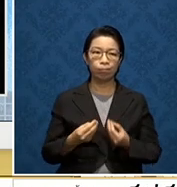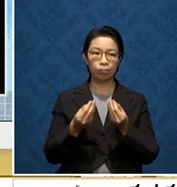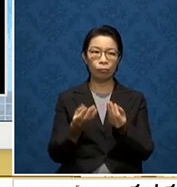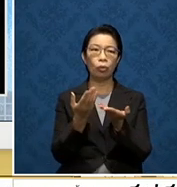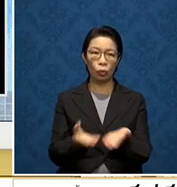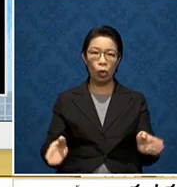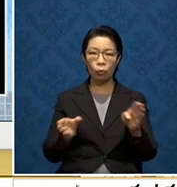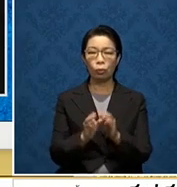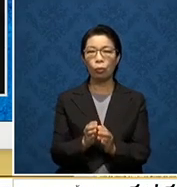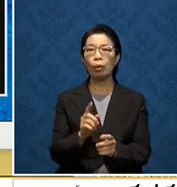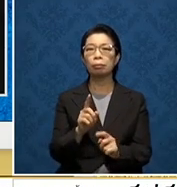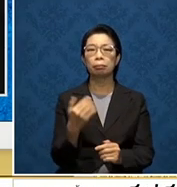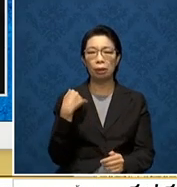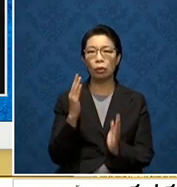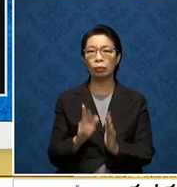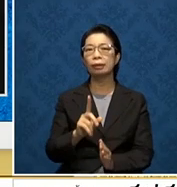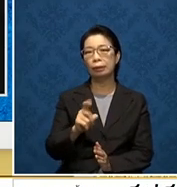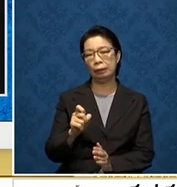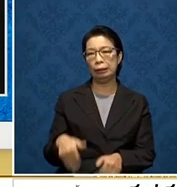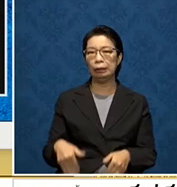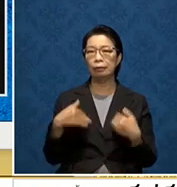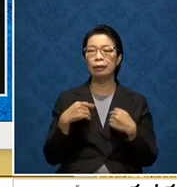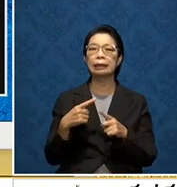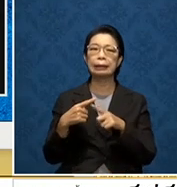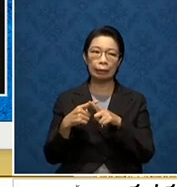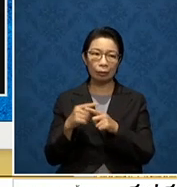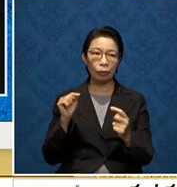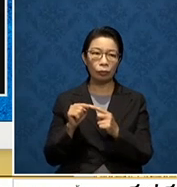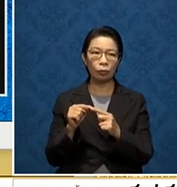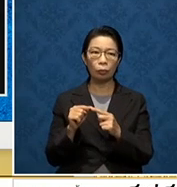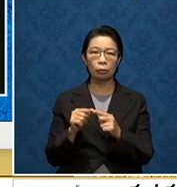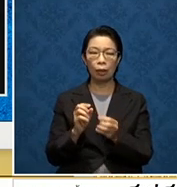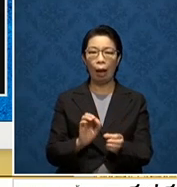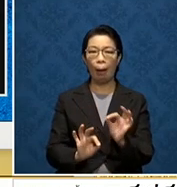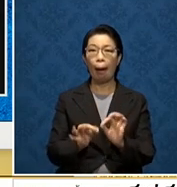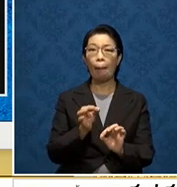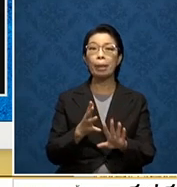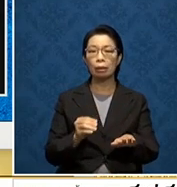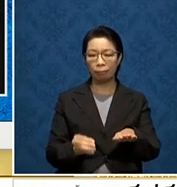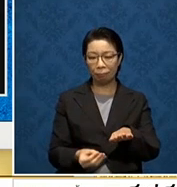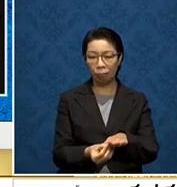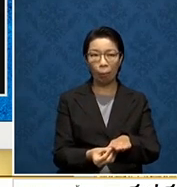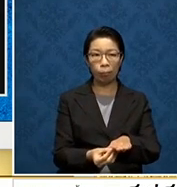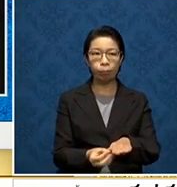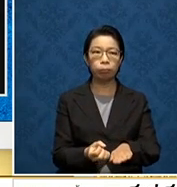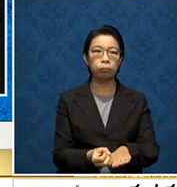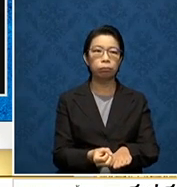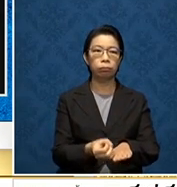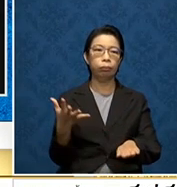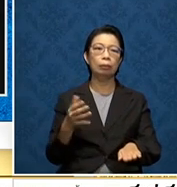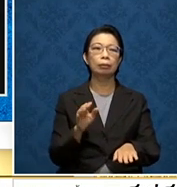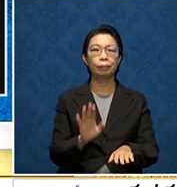ผู้เสียชีวิตและบาดเจ็บจากกรณีเหตุลอบวางระเบิดในพื้นที่เขตเทศบาลตำบลยะ